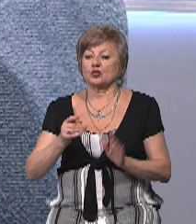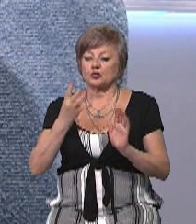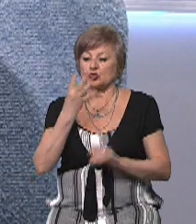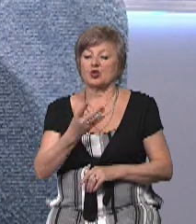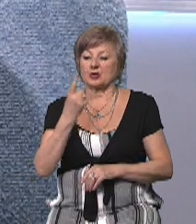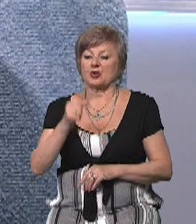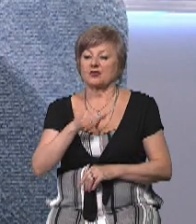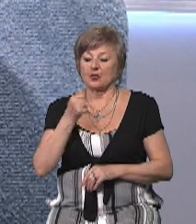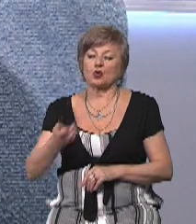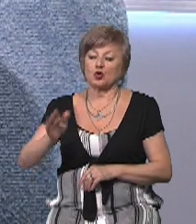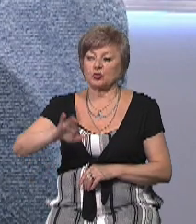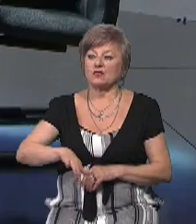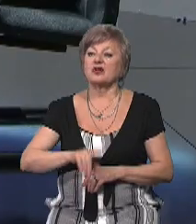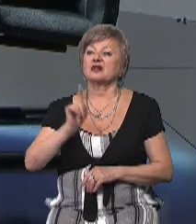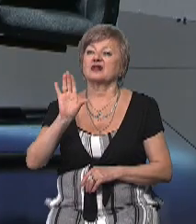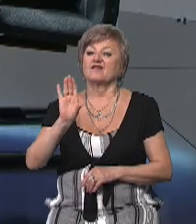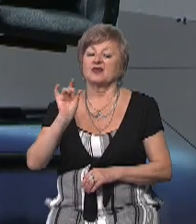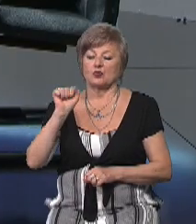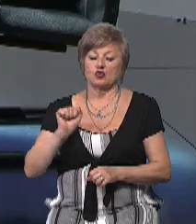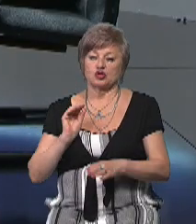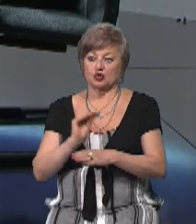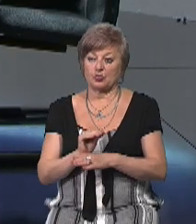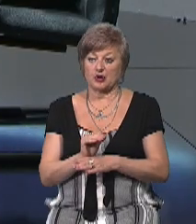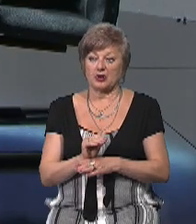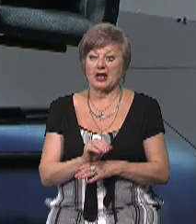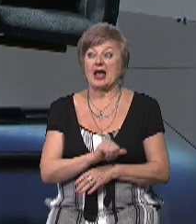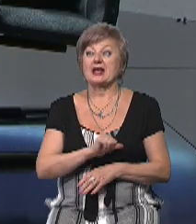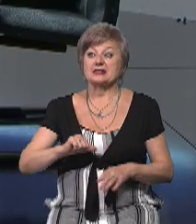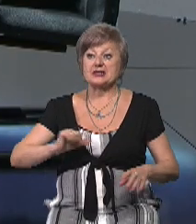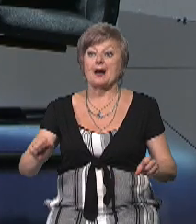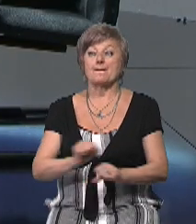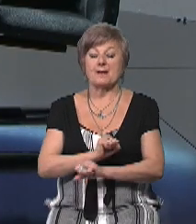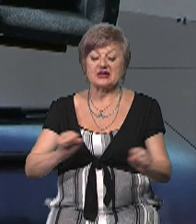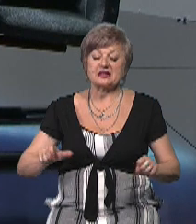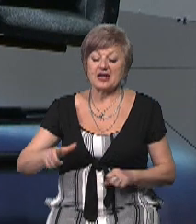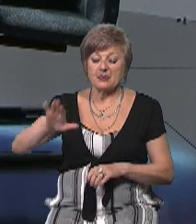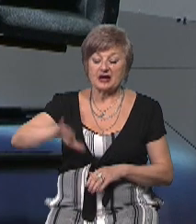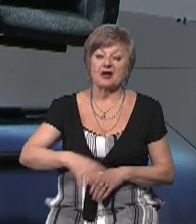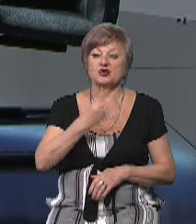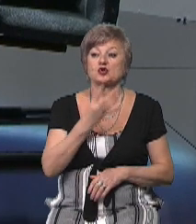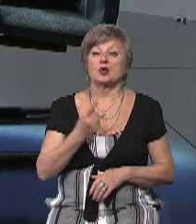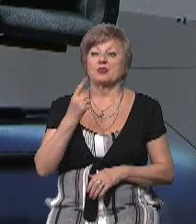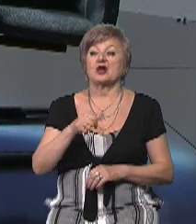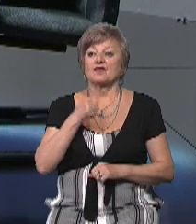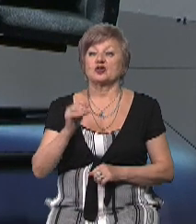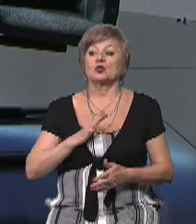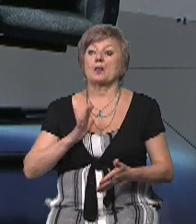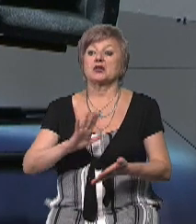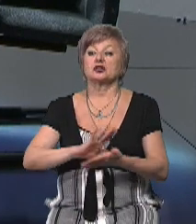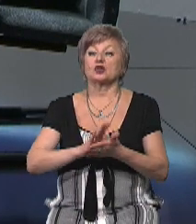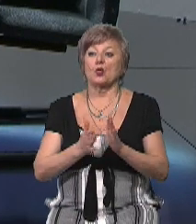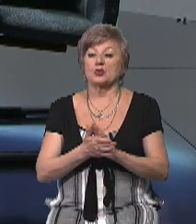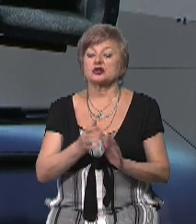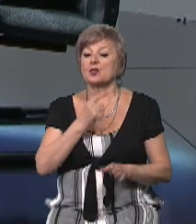1941 році ви б могли додати? Сам підрив греблі в 1941 році був зумовлений, звісно,